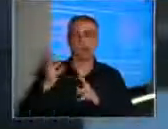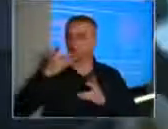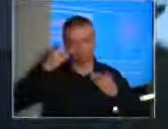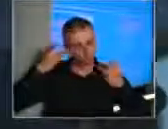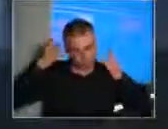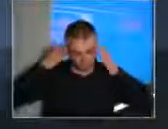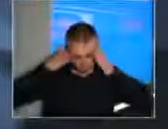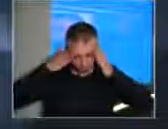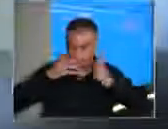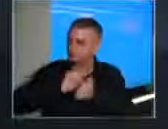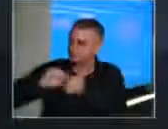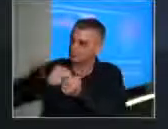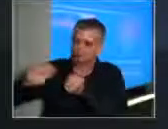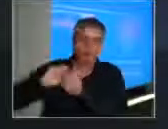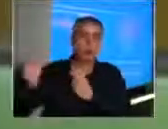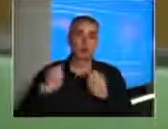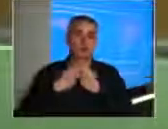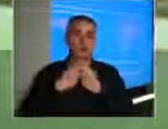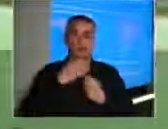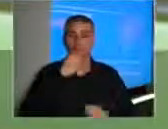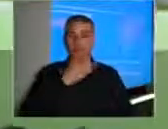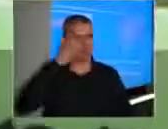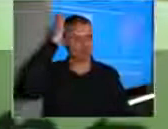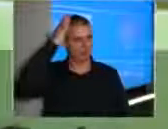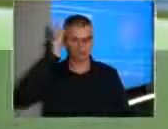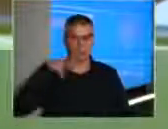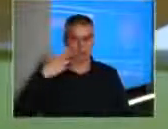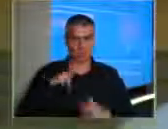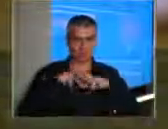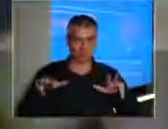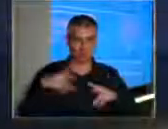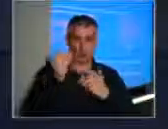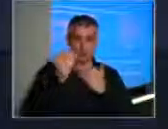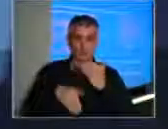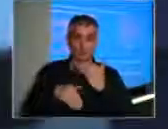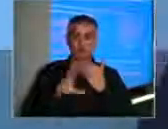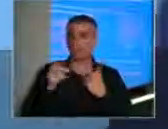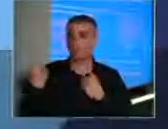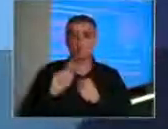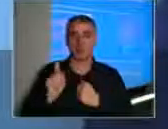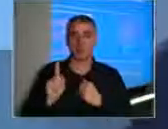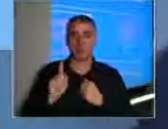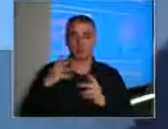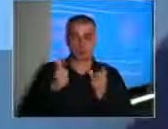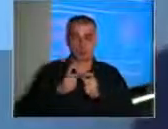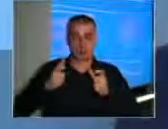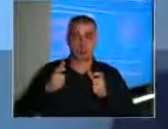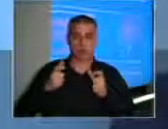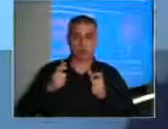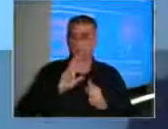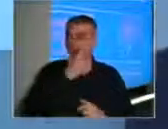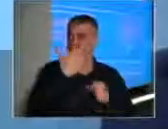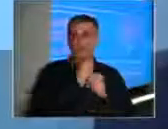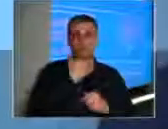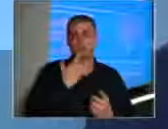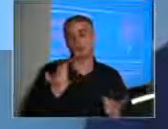על הכל, הוא דורס את כל השותפות שלו, ועד שאלת את נפתלי בנט, יכול להיות סיטואציה שבסופו של דבר, אם אתם לא תהיו גדולים, אז גנץ